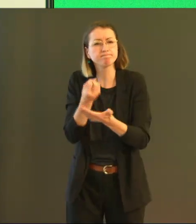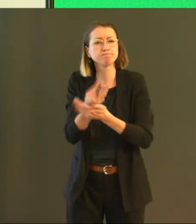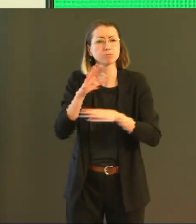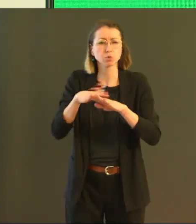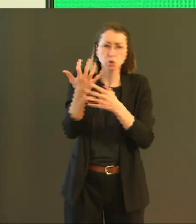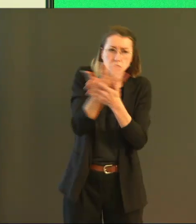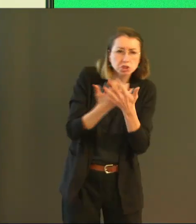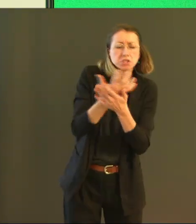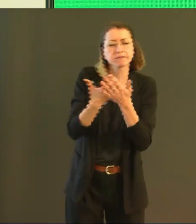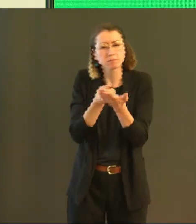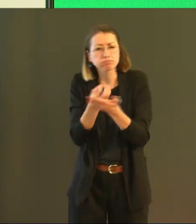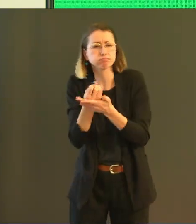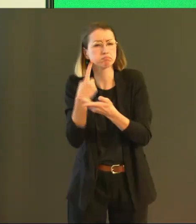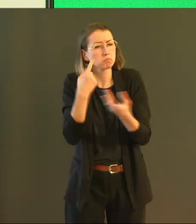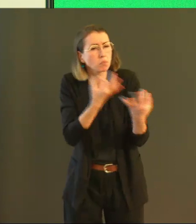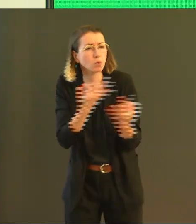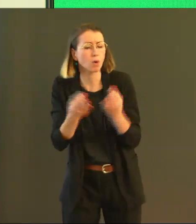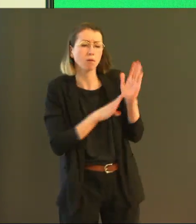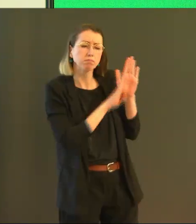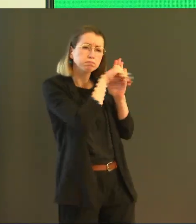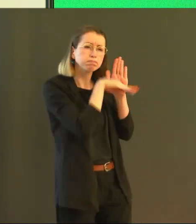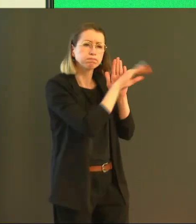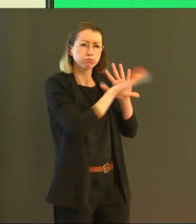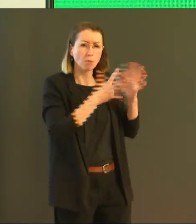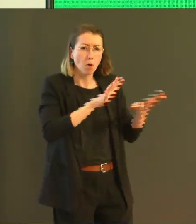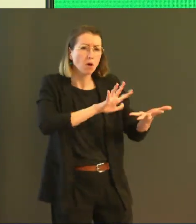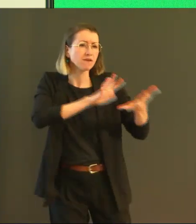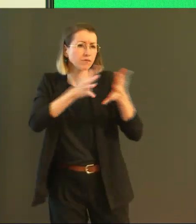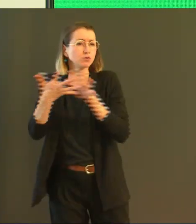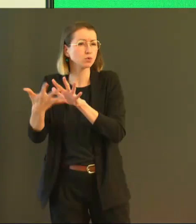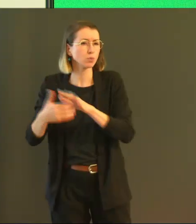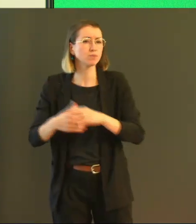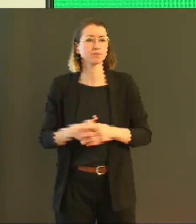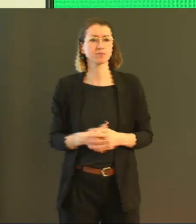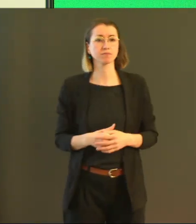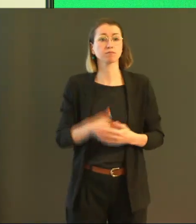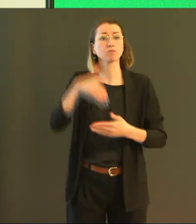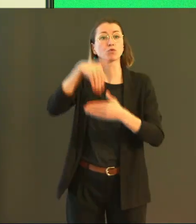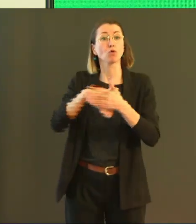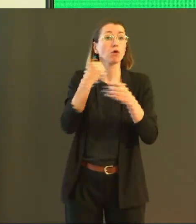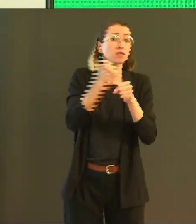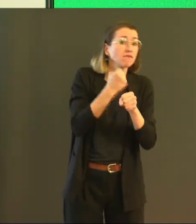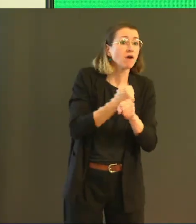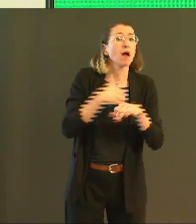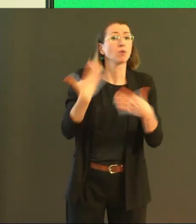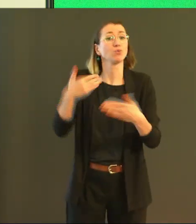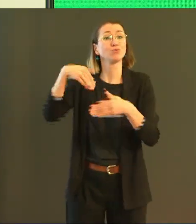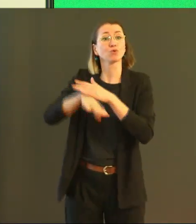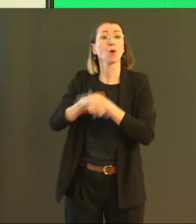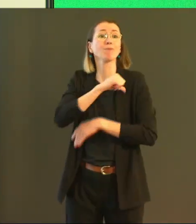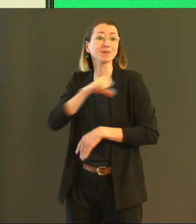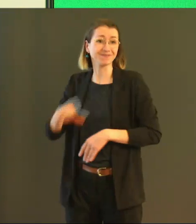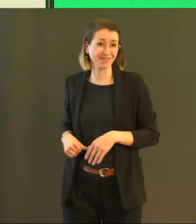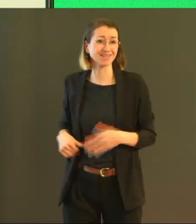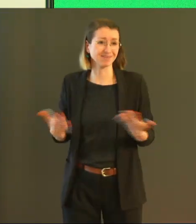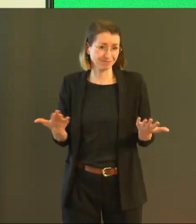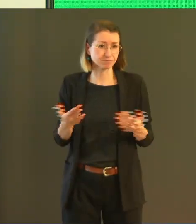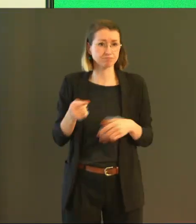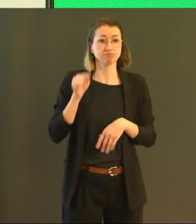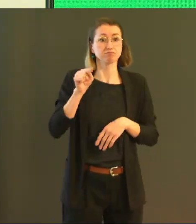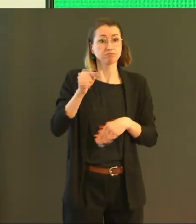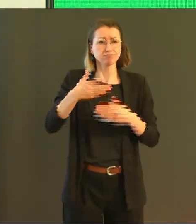pour chaque aspect de notre vie sociétale dans notre vie professionnelle ou personnelle les différentes autorités publiques vont dans les prochaines semaines les prochains